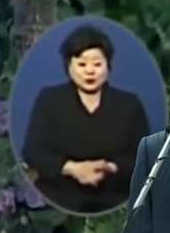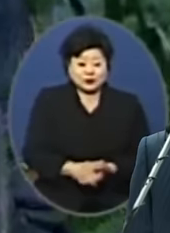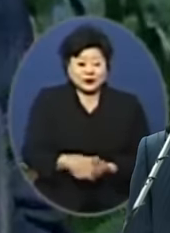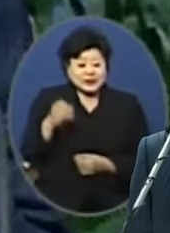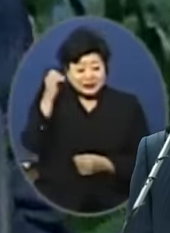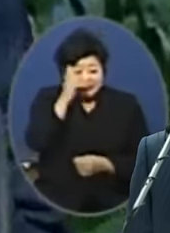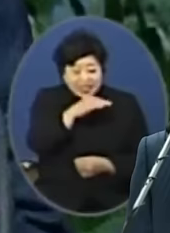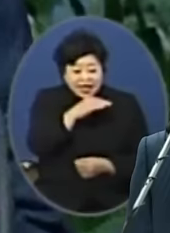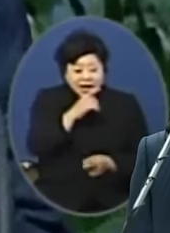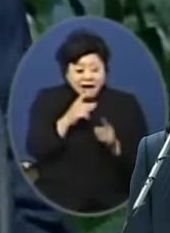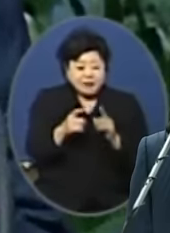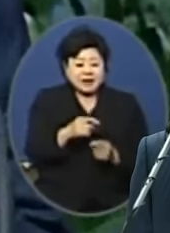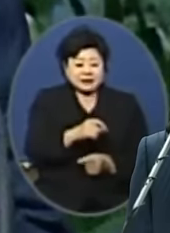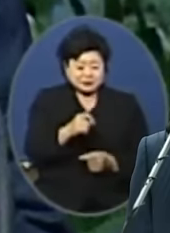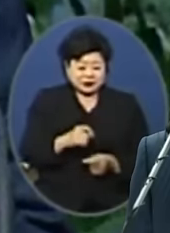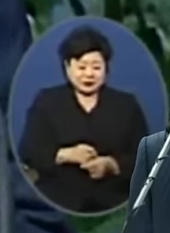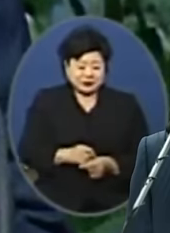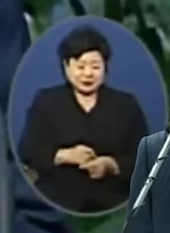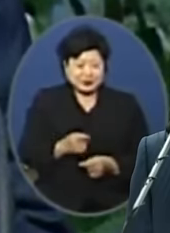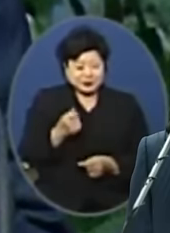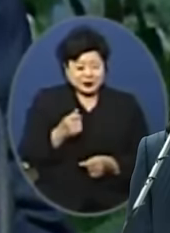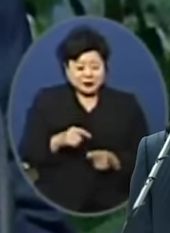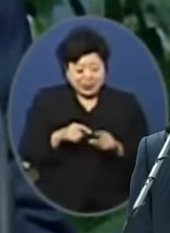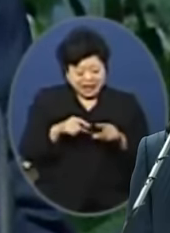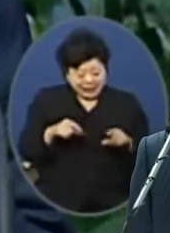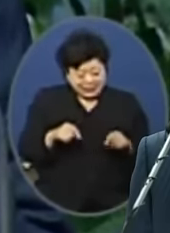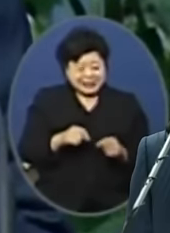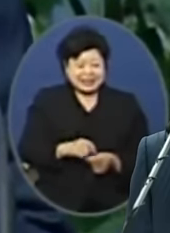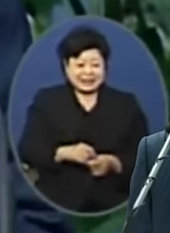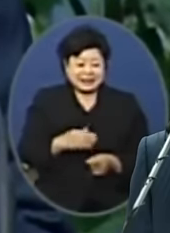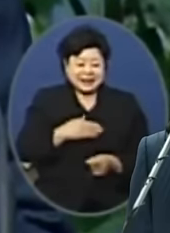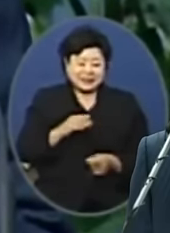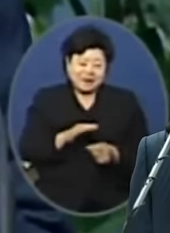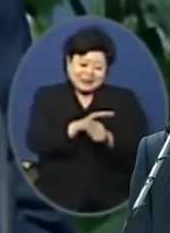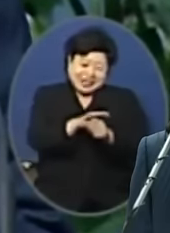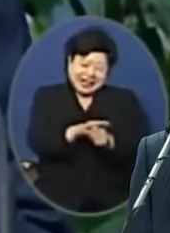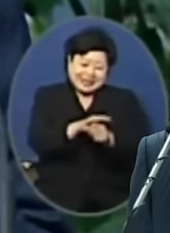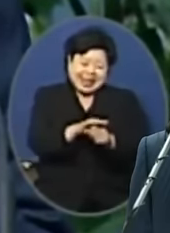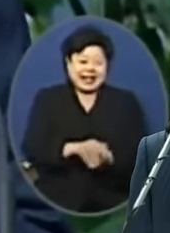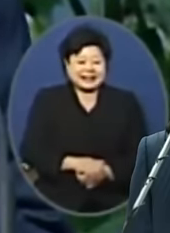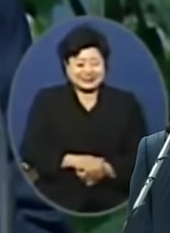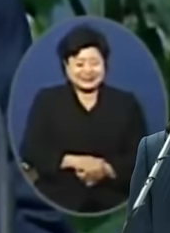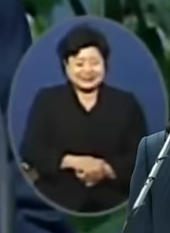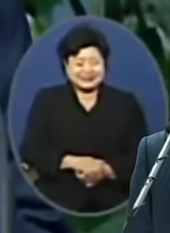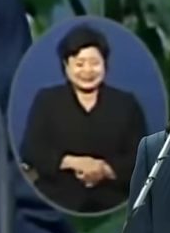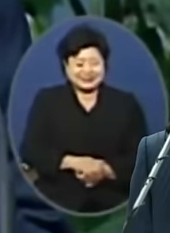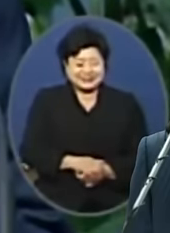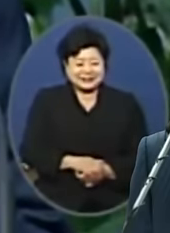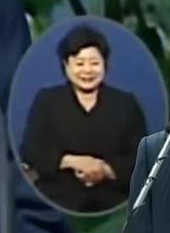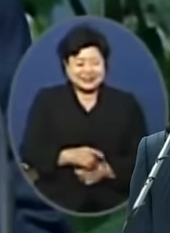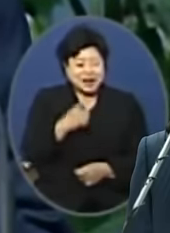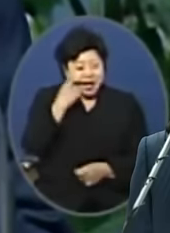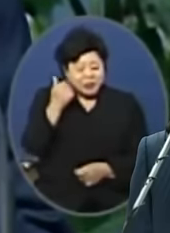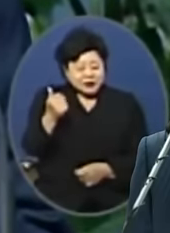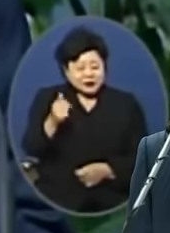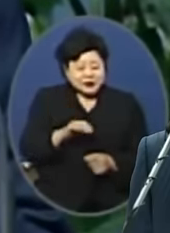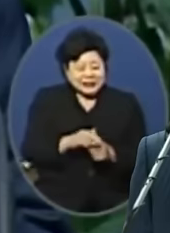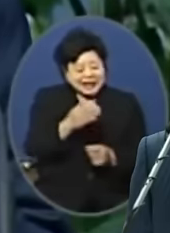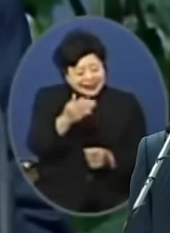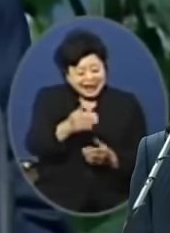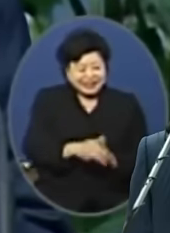그냥 적어주는 것보다도 조그만 카드에다가 나는 너를 사랑한다, 너 아버지도 너를